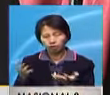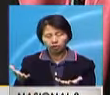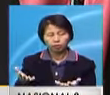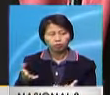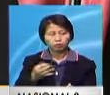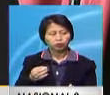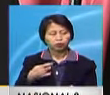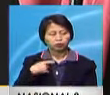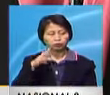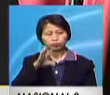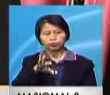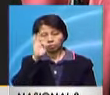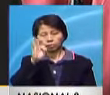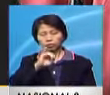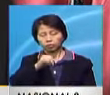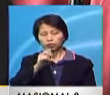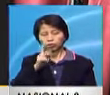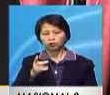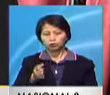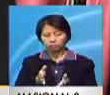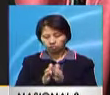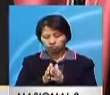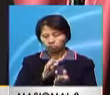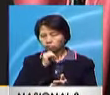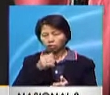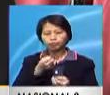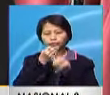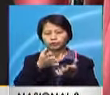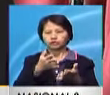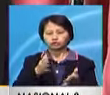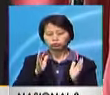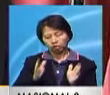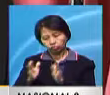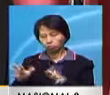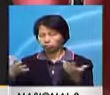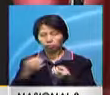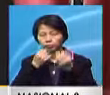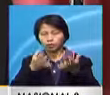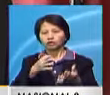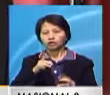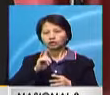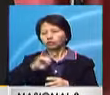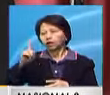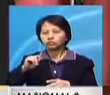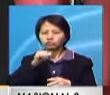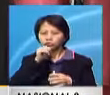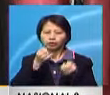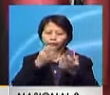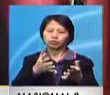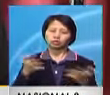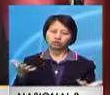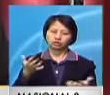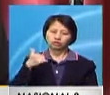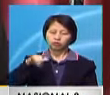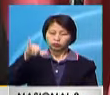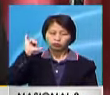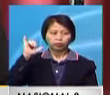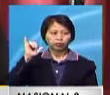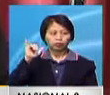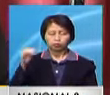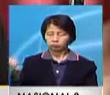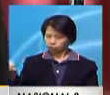Dan pelantikan jawatankuasa rayuan pun tidak diberitahu, dan tempoh-tempoh bagaimana pun tidak diberitahu. Jadi semalam pun